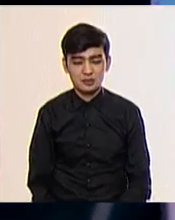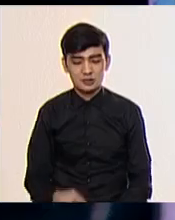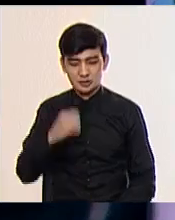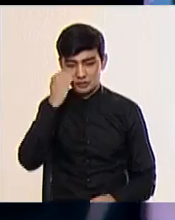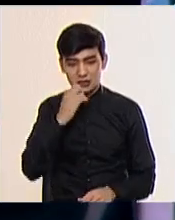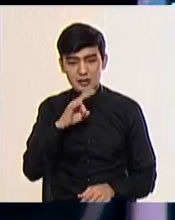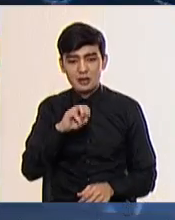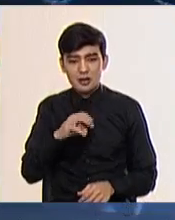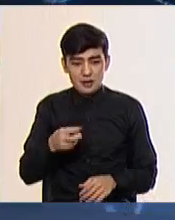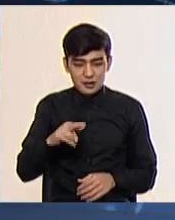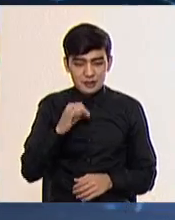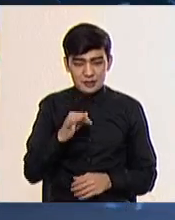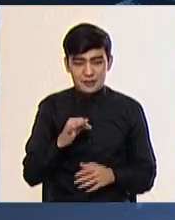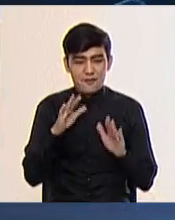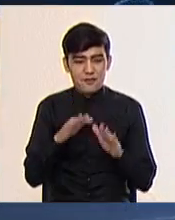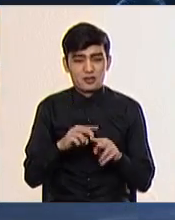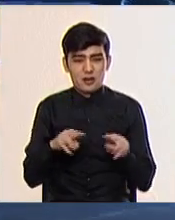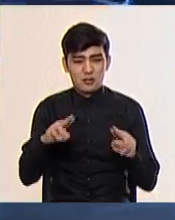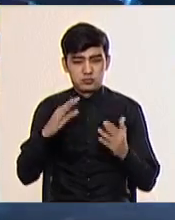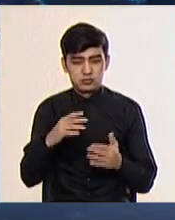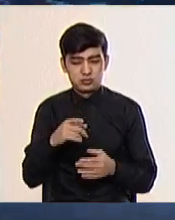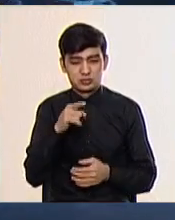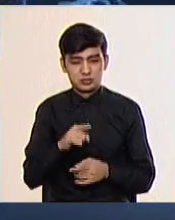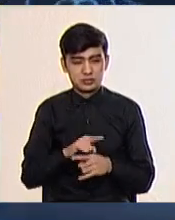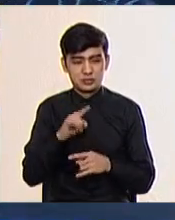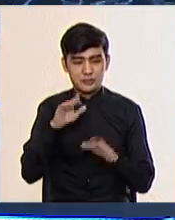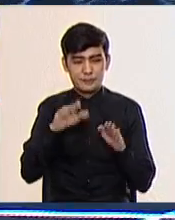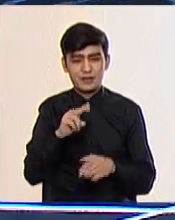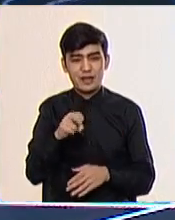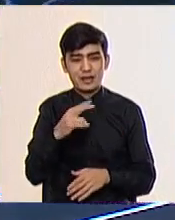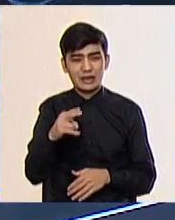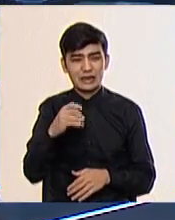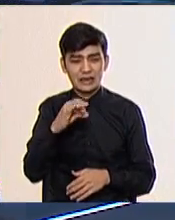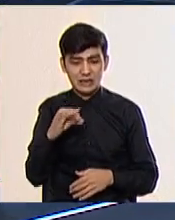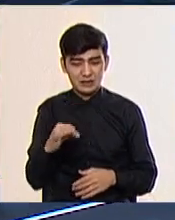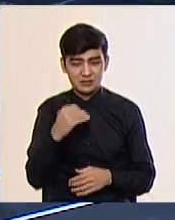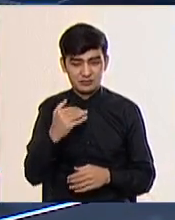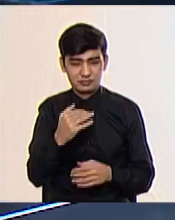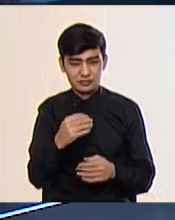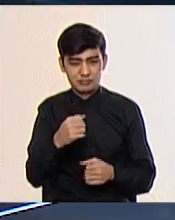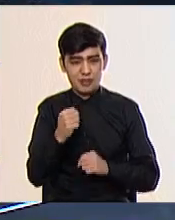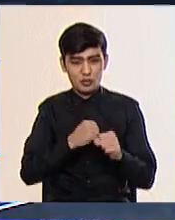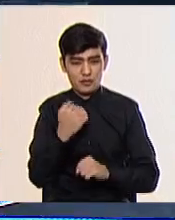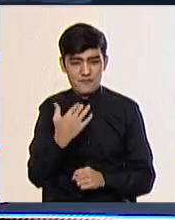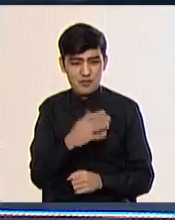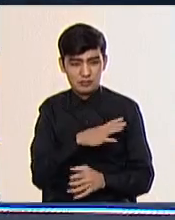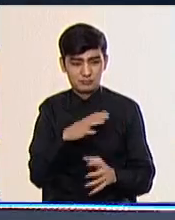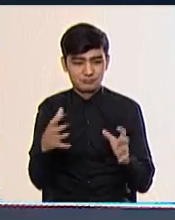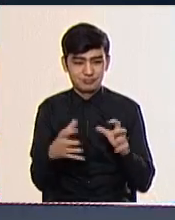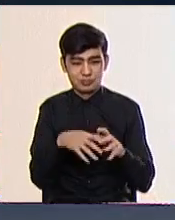Спасибо, Наталья. А вот такая деталь упала в один из дворов в Денвере. Это не что иное, как обшивка двигателя самолета